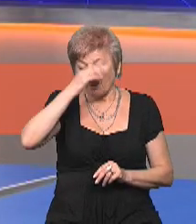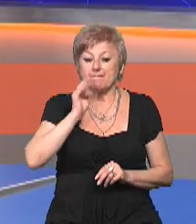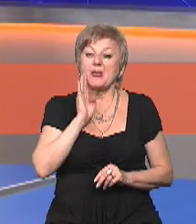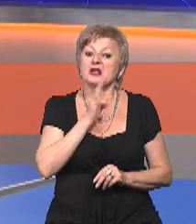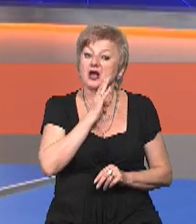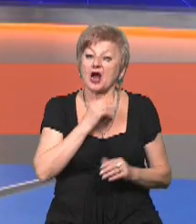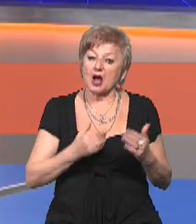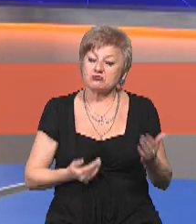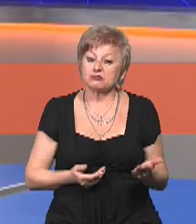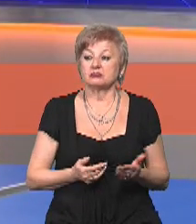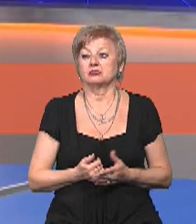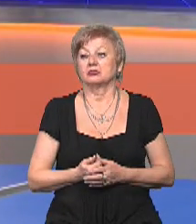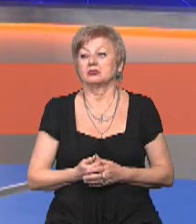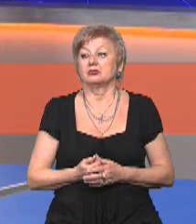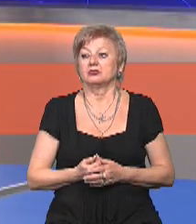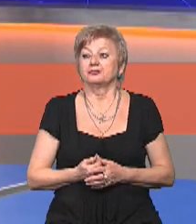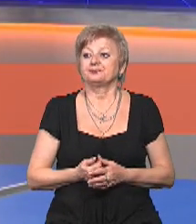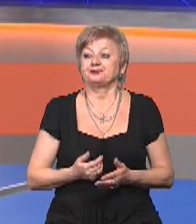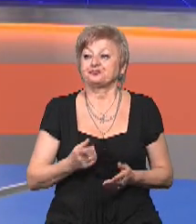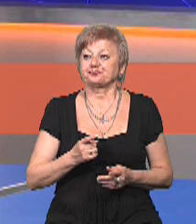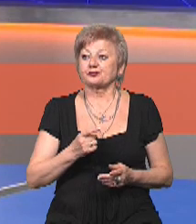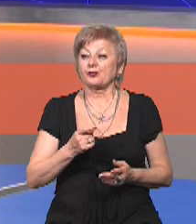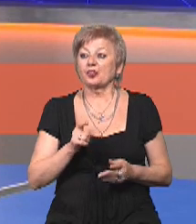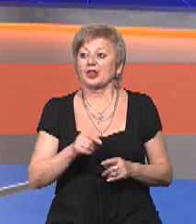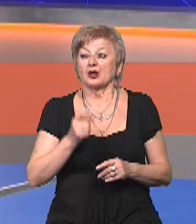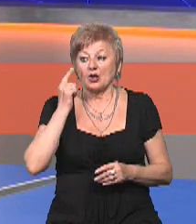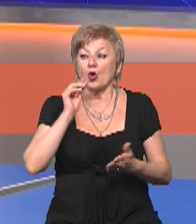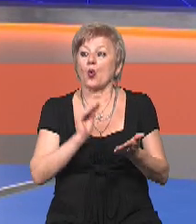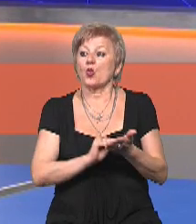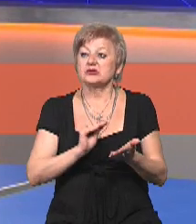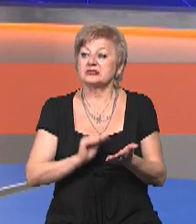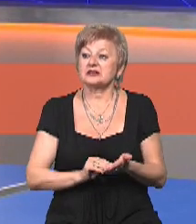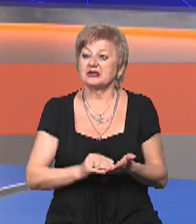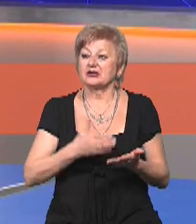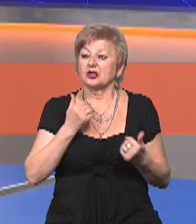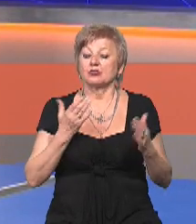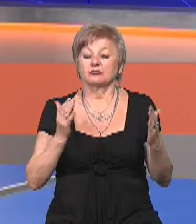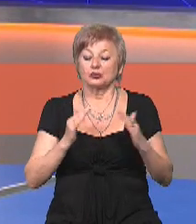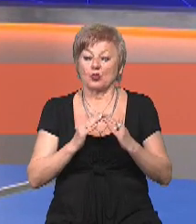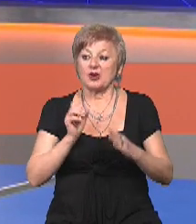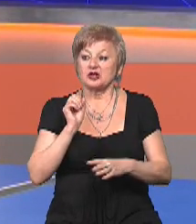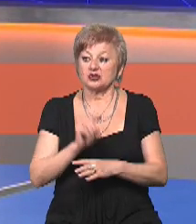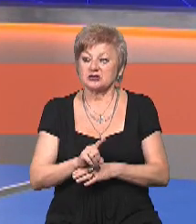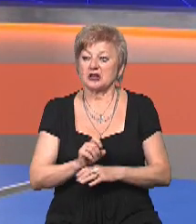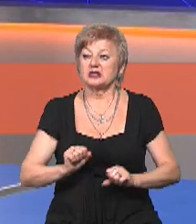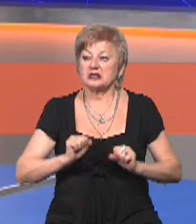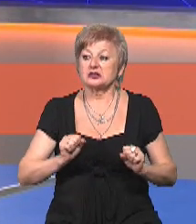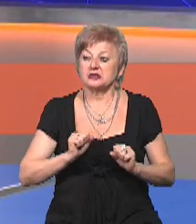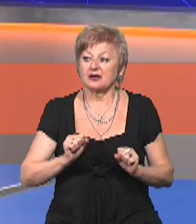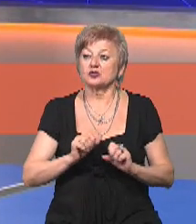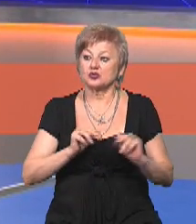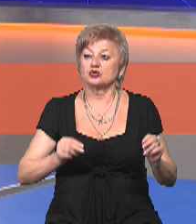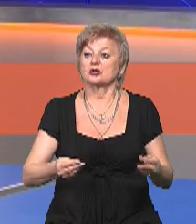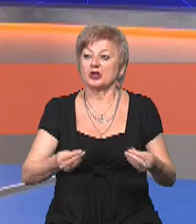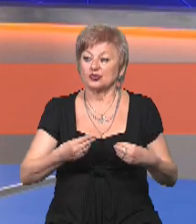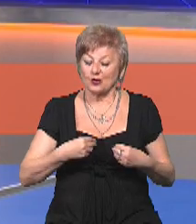що звикли до оцінок, звикли до великої кількості домашніх завдань, і вони вимагають від учителя: давайте нам в